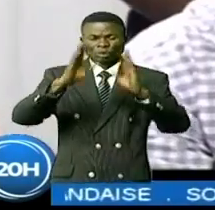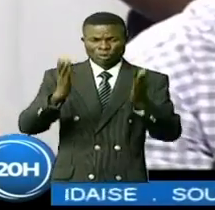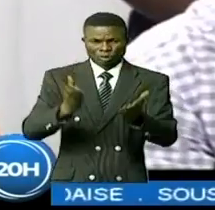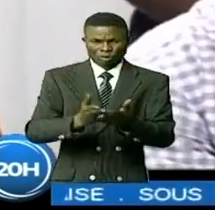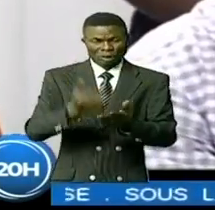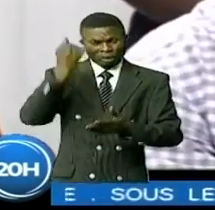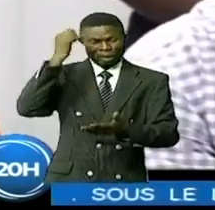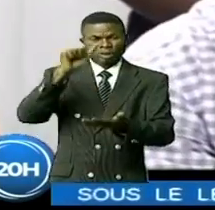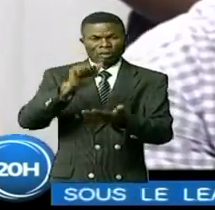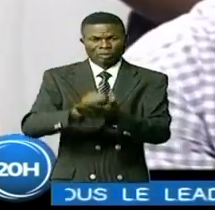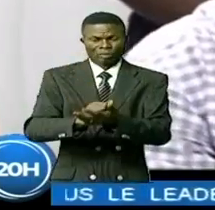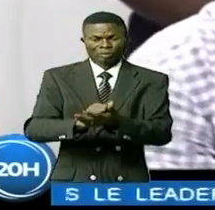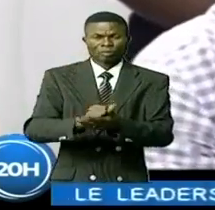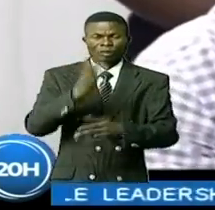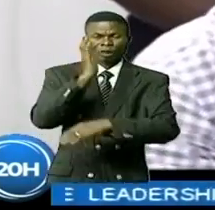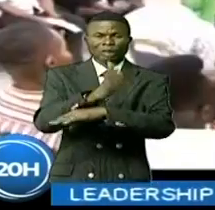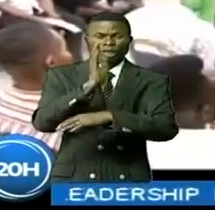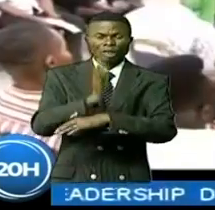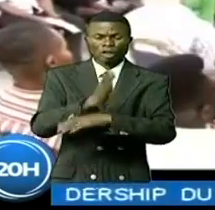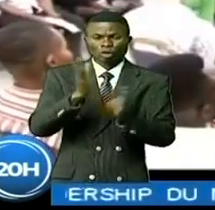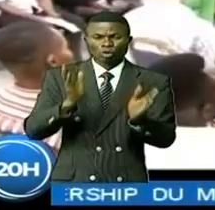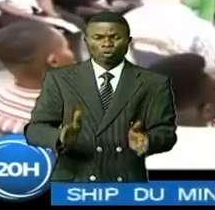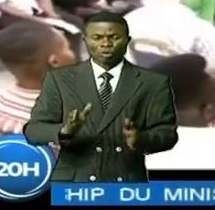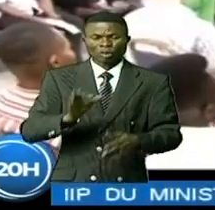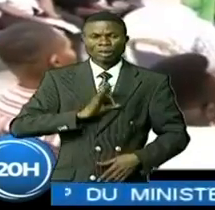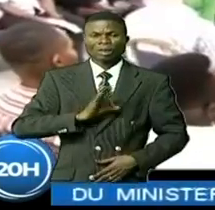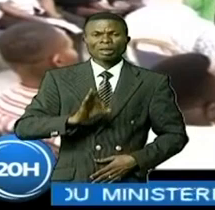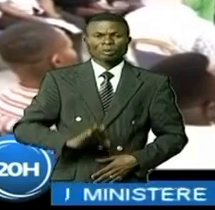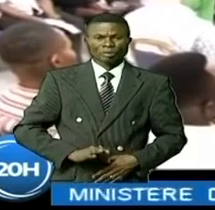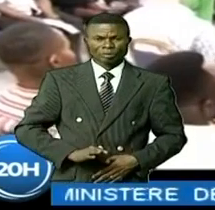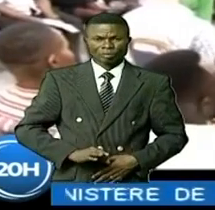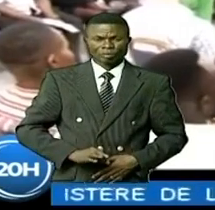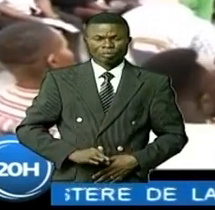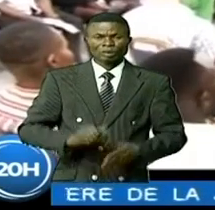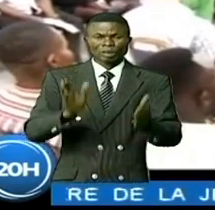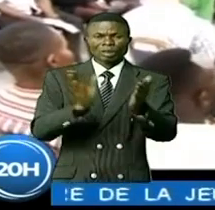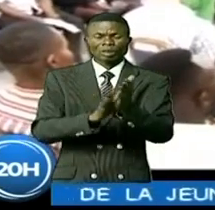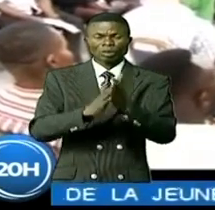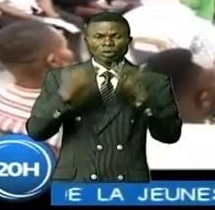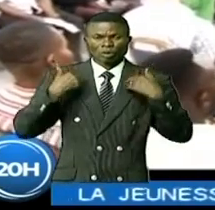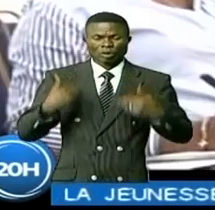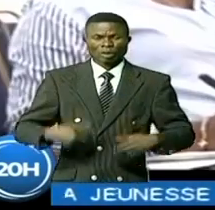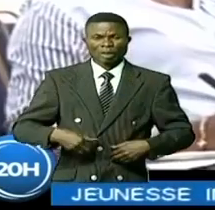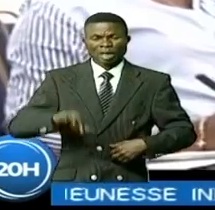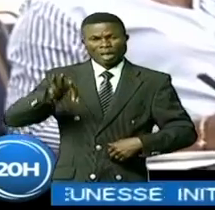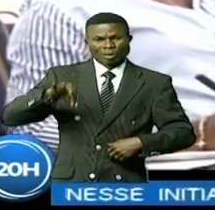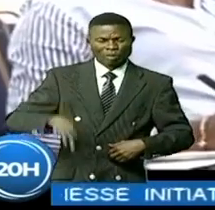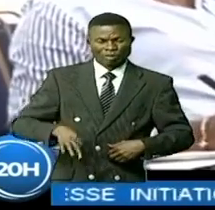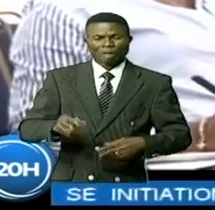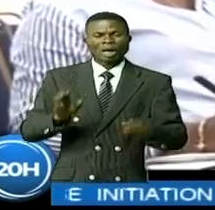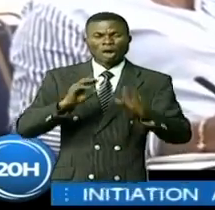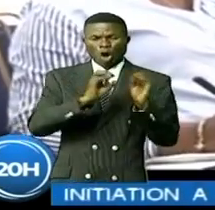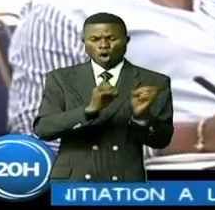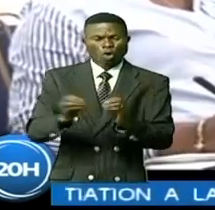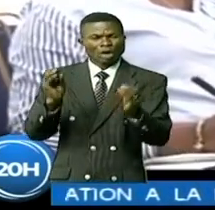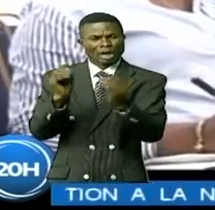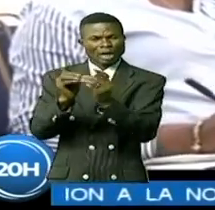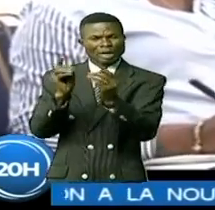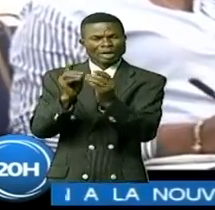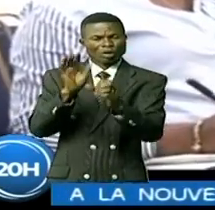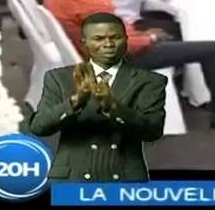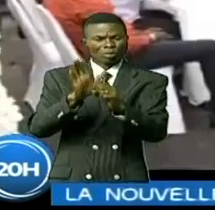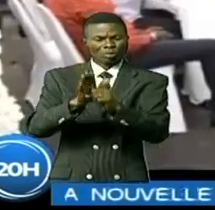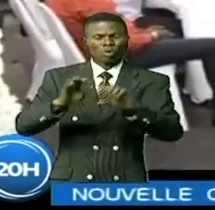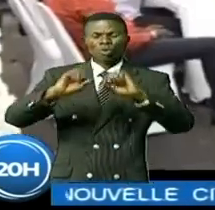cette optique que le conseiller de Félix-Antoine Tshisekedi Tshilombo au collège santé et bien-être multiplie les rencontres avec toutes les couches